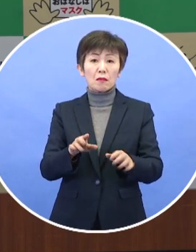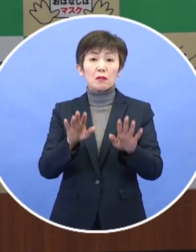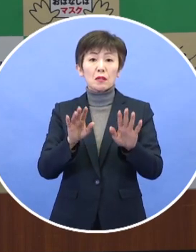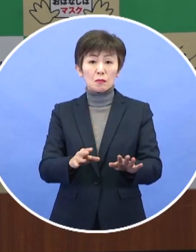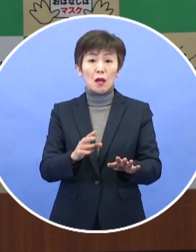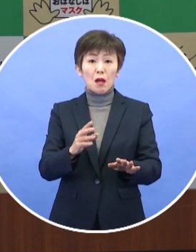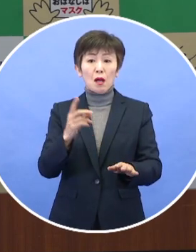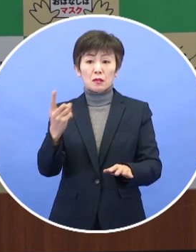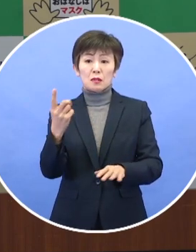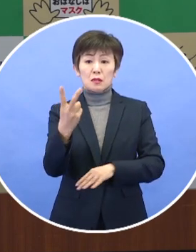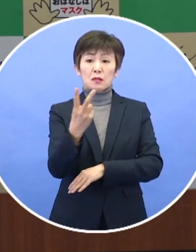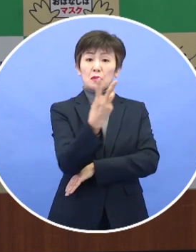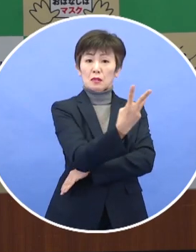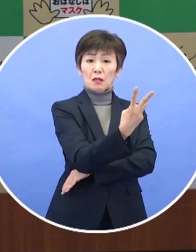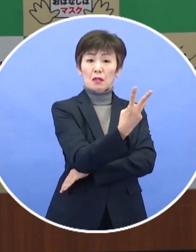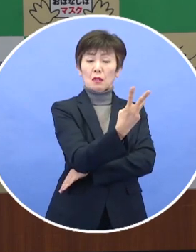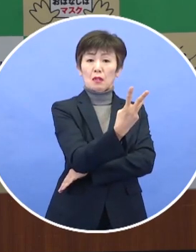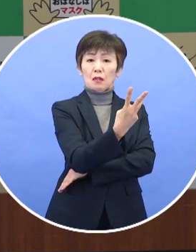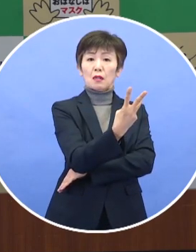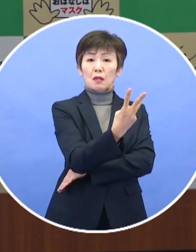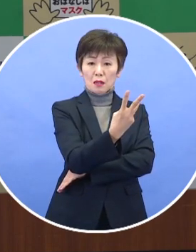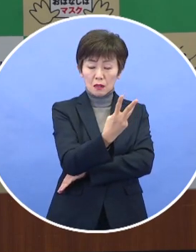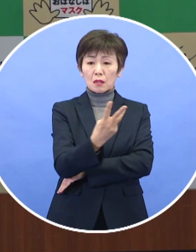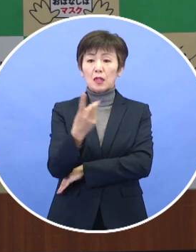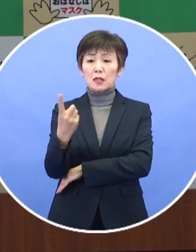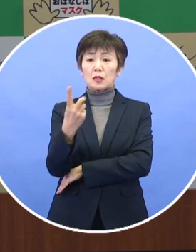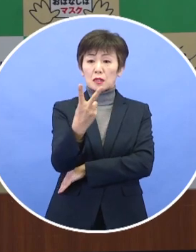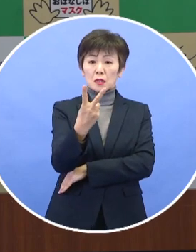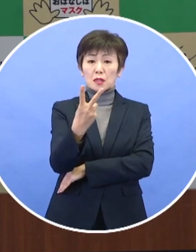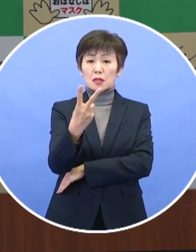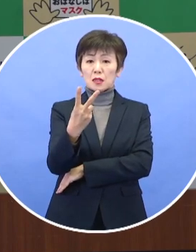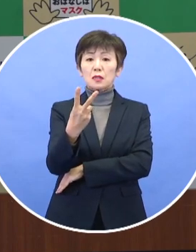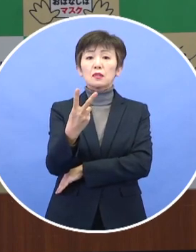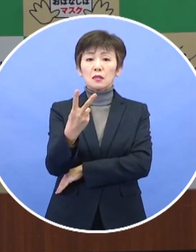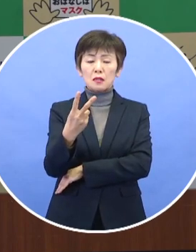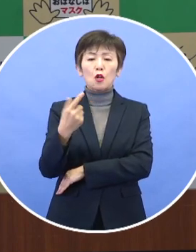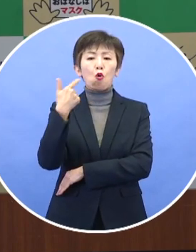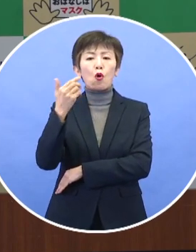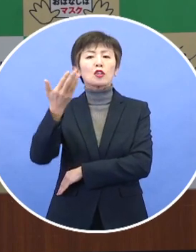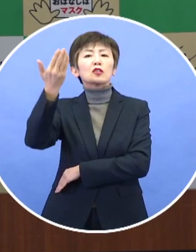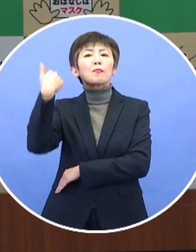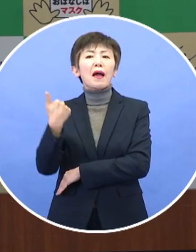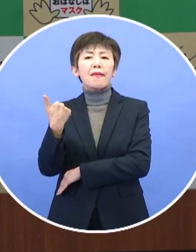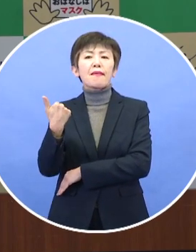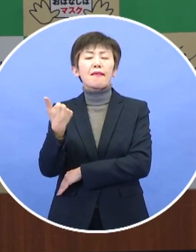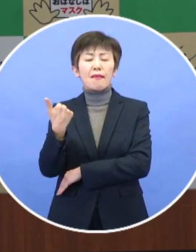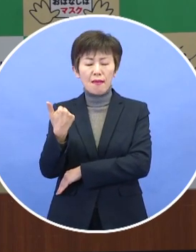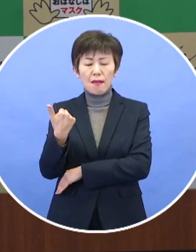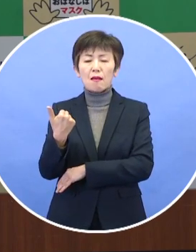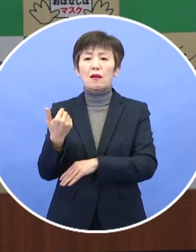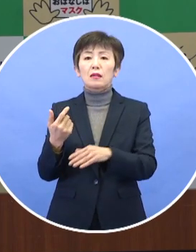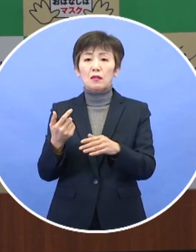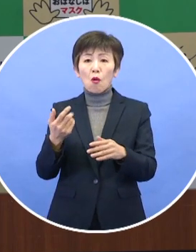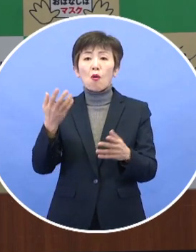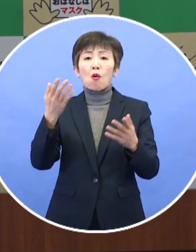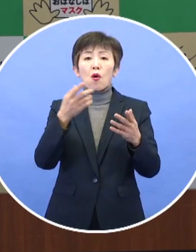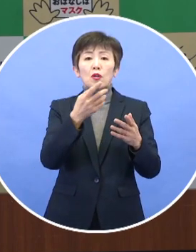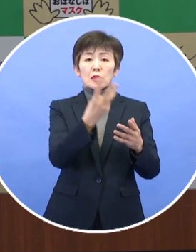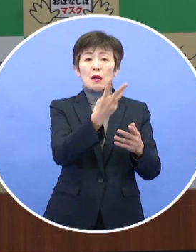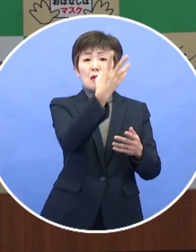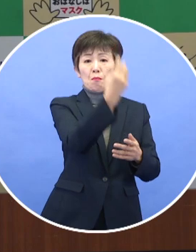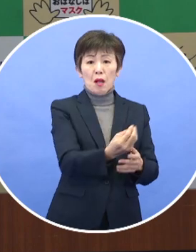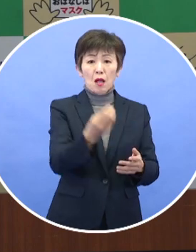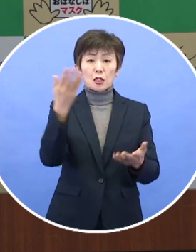3回目接種で比較しますと、2回目で終わって6ヶ月経っている方、まあ、こういう方々は3回目接種の方の5倍の比率